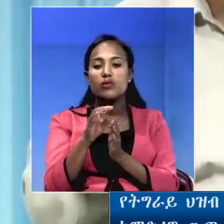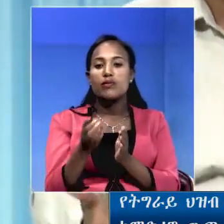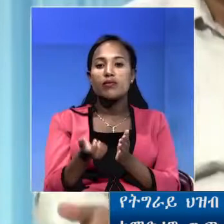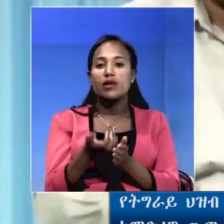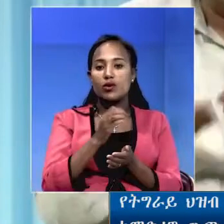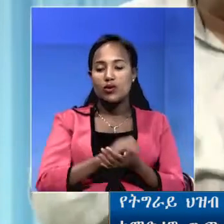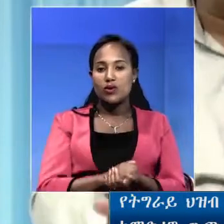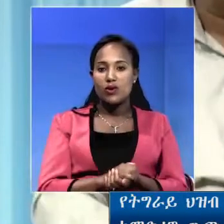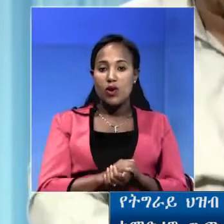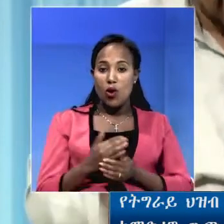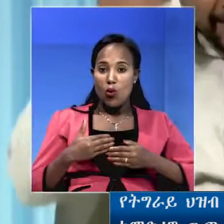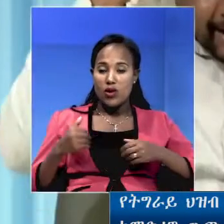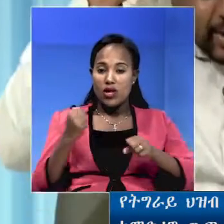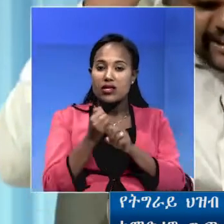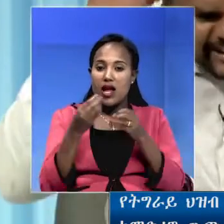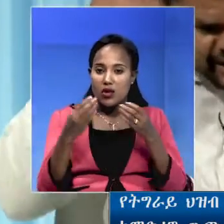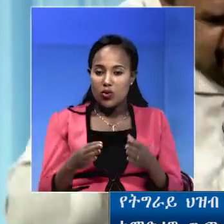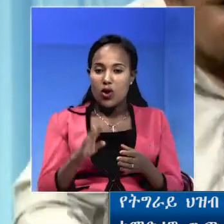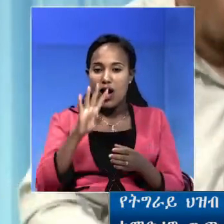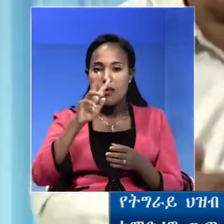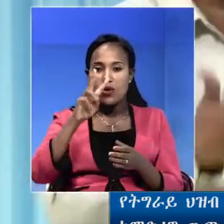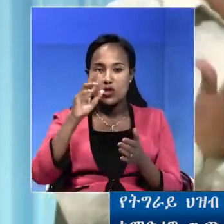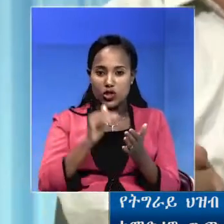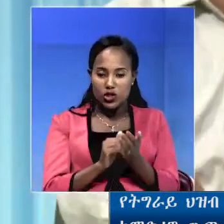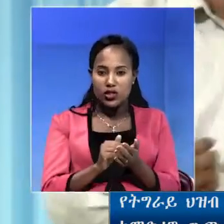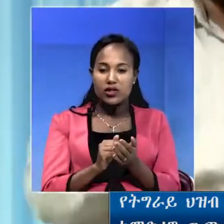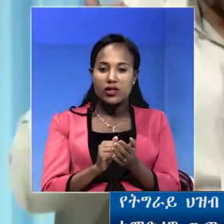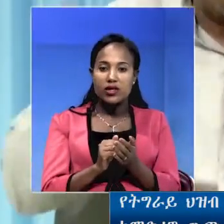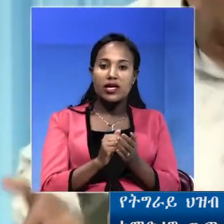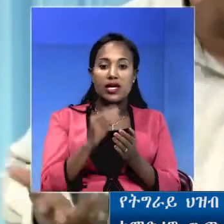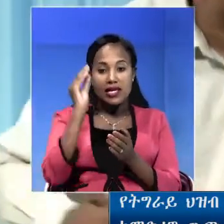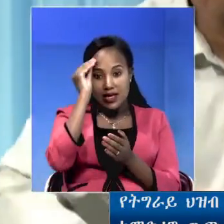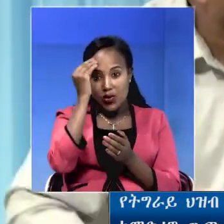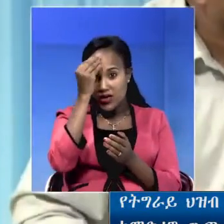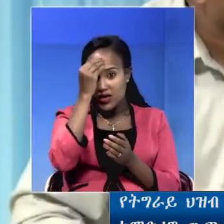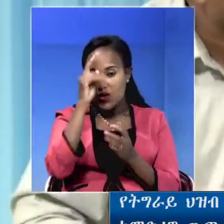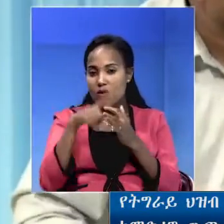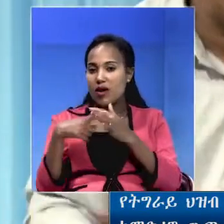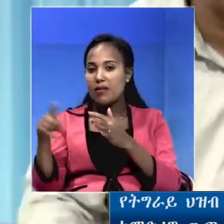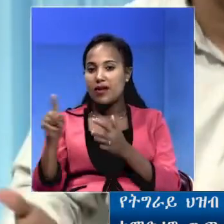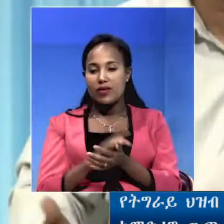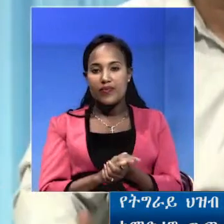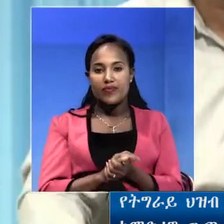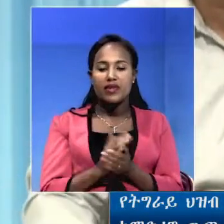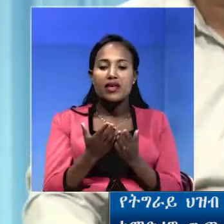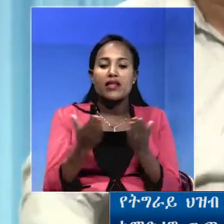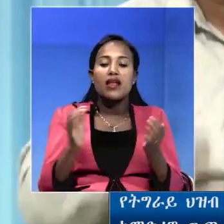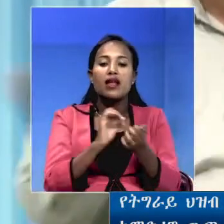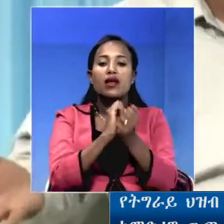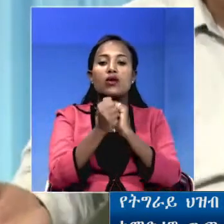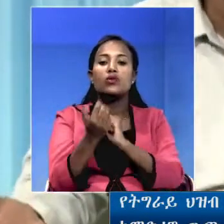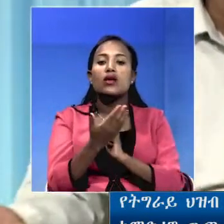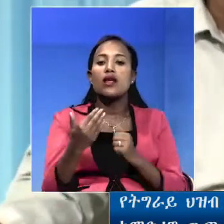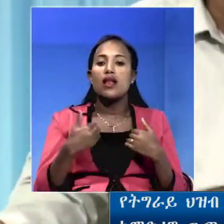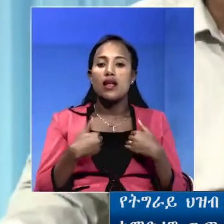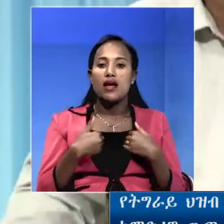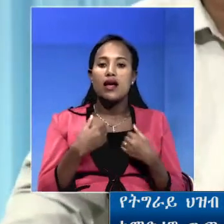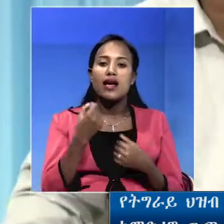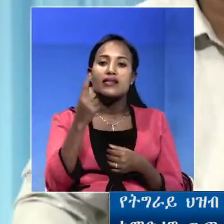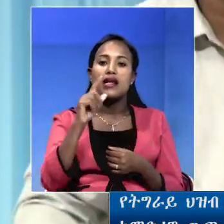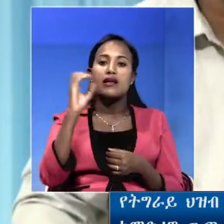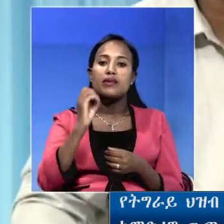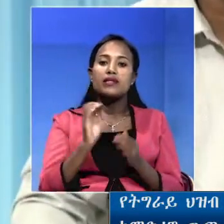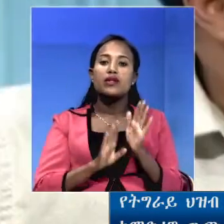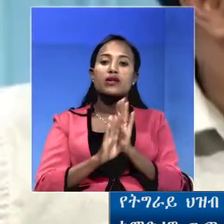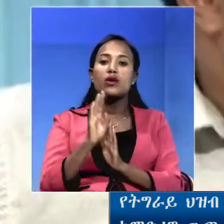የትግራይ ወጣት እኮ ስራ አጥቶ 42000 የመንና ሳዑዲ አረቢያ ነው ታጉሮ ያለው። የታለ ለውጡ ታዲያ? የታለ 11%